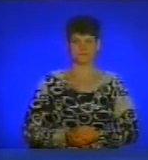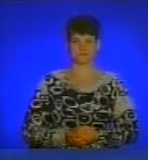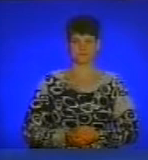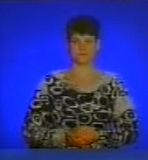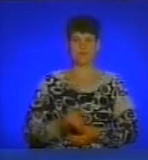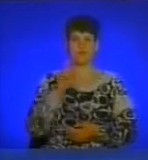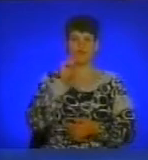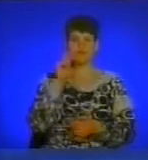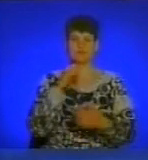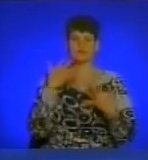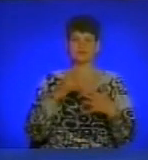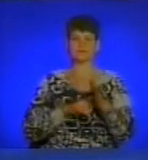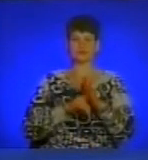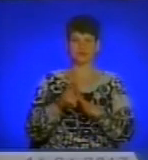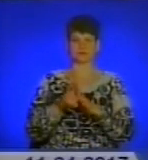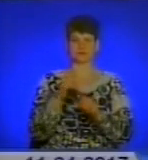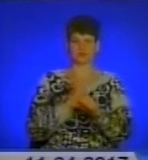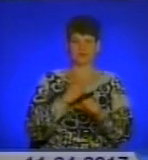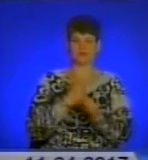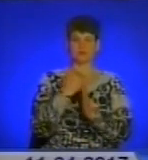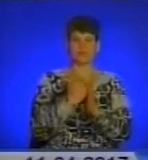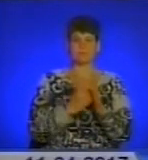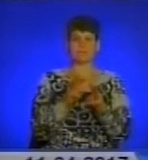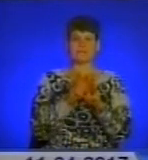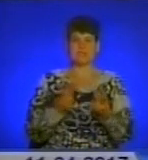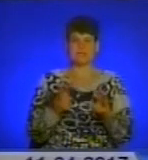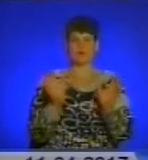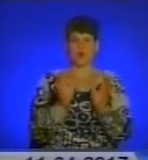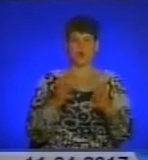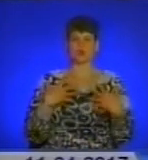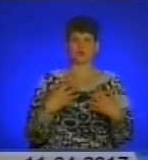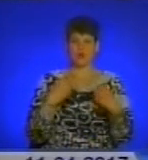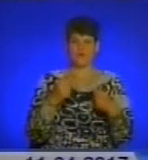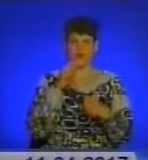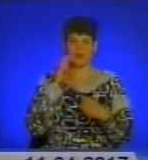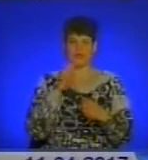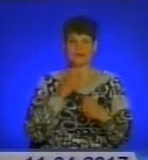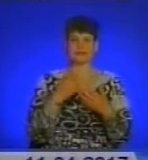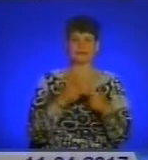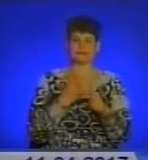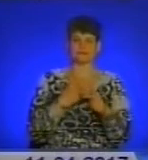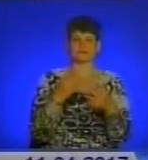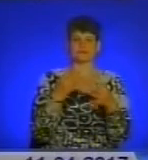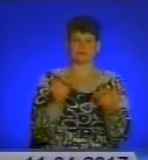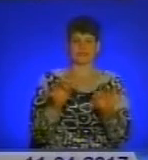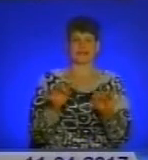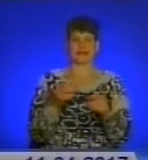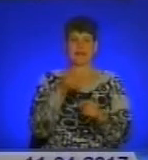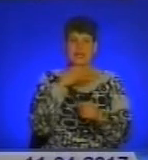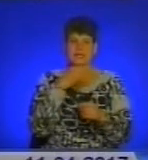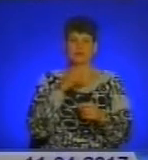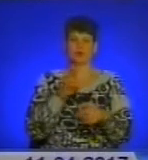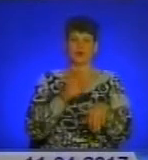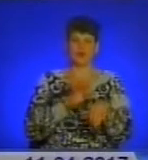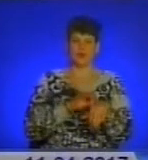В Україні нарешті почала діяти програма Міністерства охорони здоров'я України «Доступні ліки». Вона передбачає можливість для людей, які хворіють на